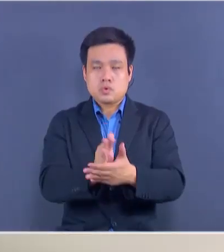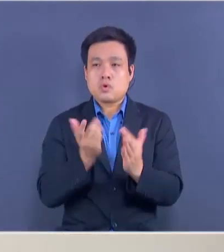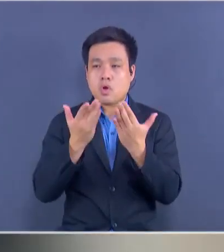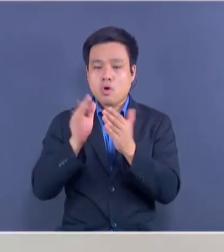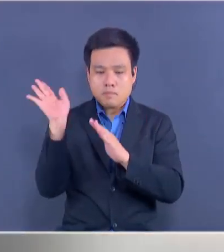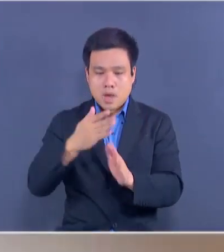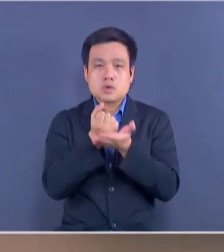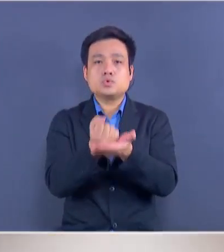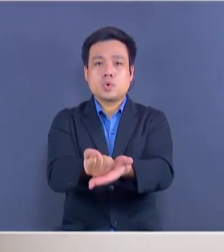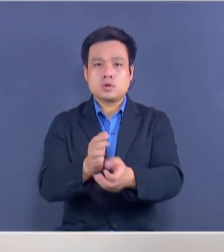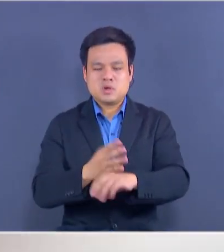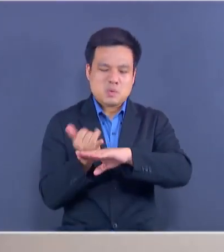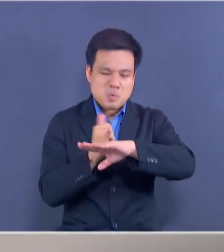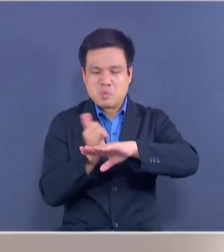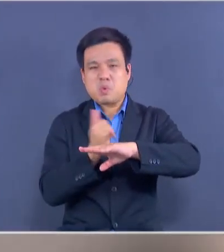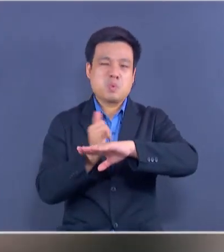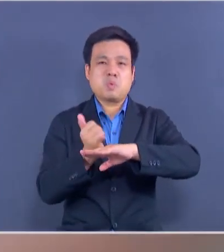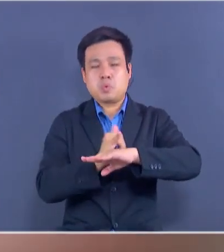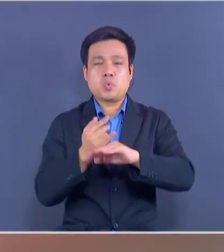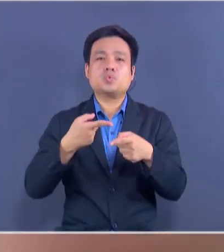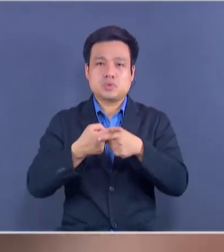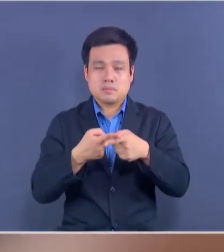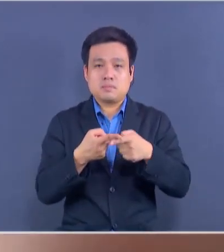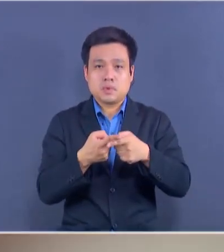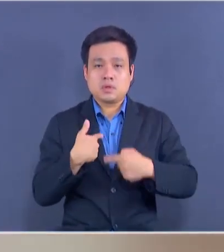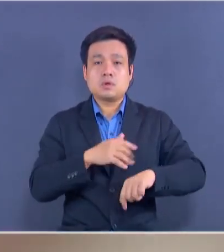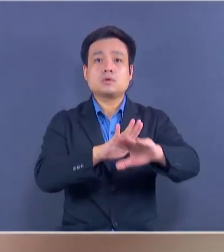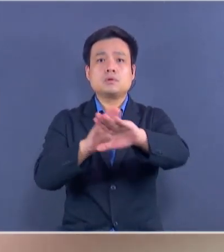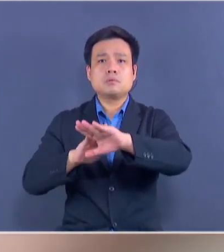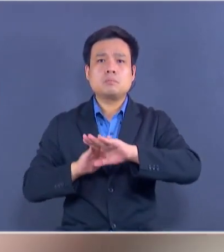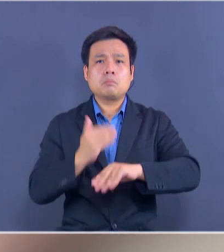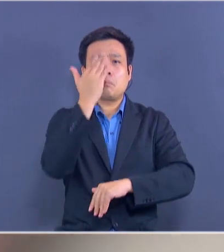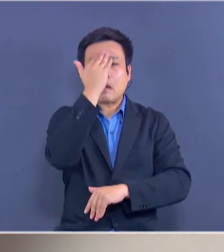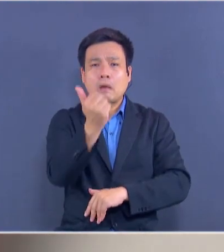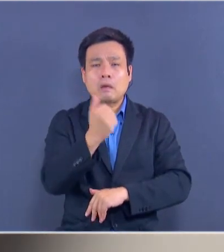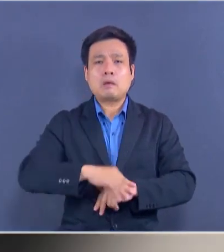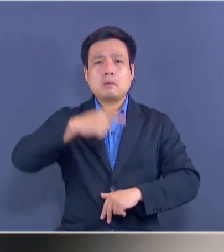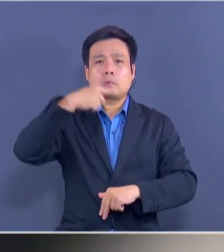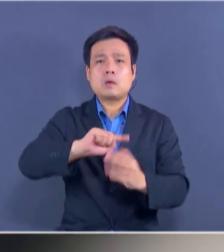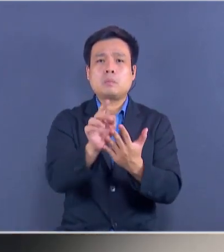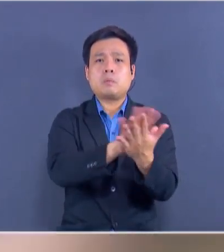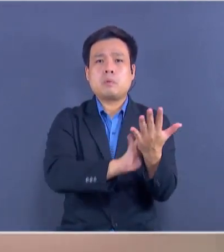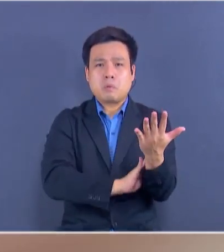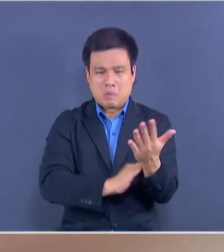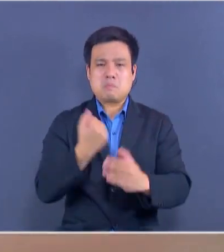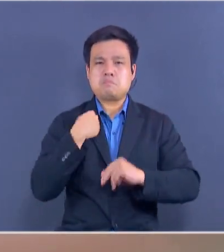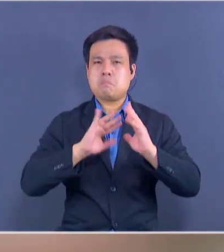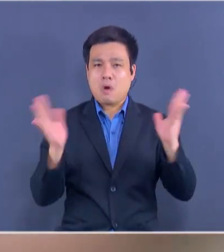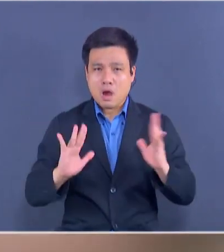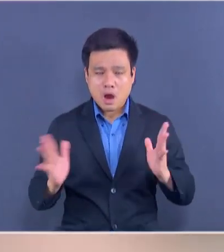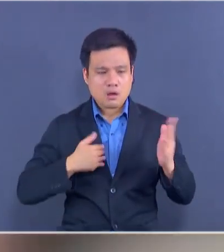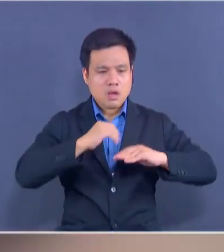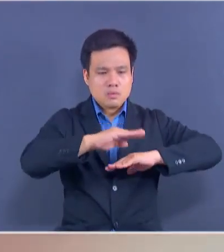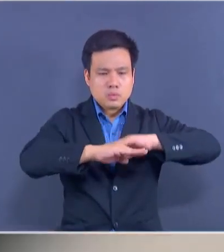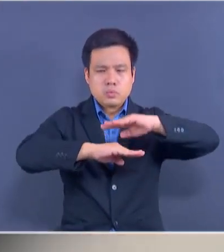ที่เข้ามาช่วยเหลือจะได้เกิดความเสียหายน้อยที่สุดแล้วแบบนี้ต้องเตือนกันเพราะบ้านเราเนี่ยบันไดเลื่อนเนี่ยก็เยอะทุกหัวระ